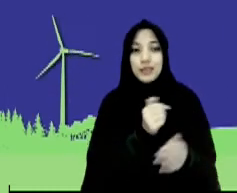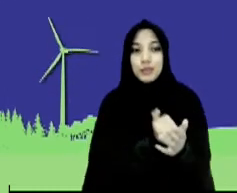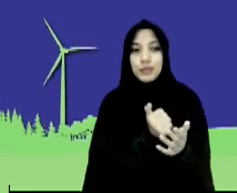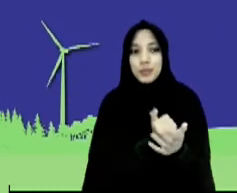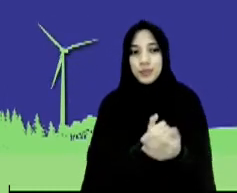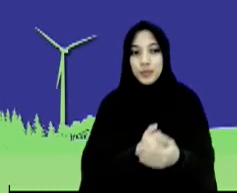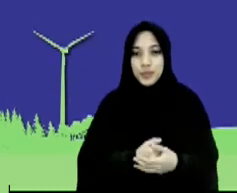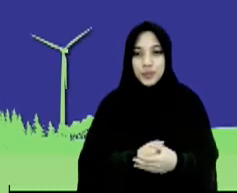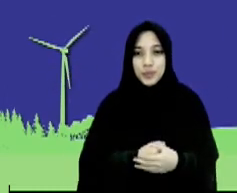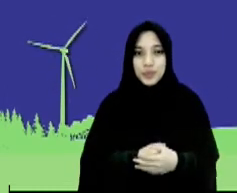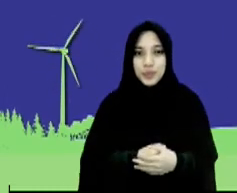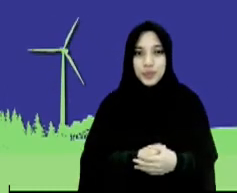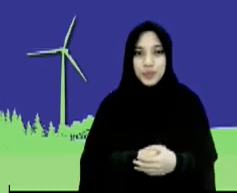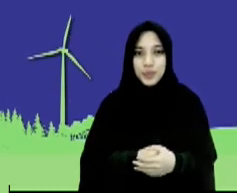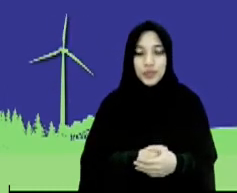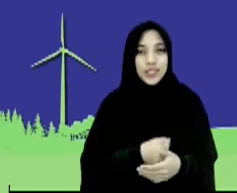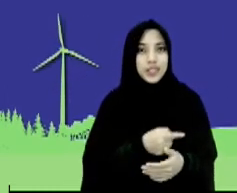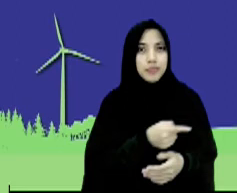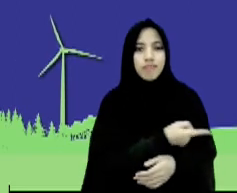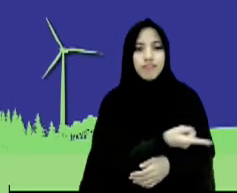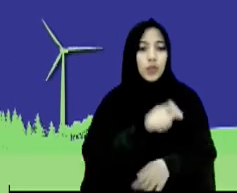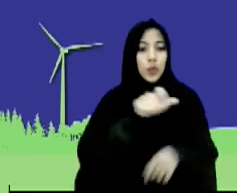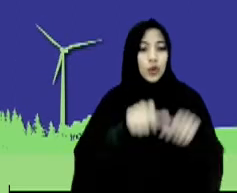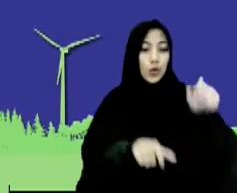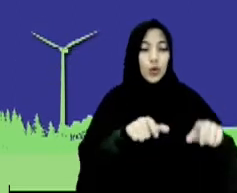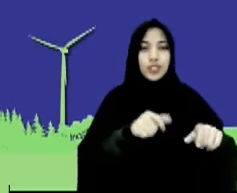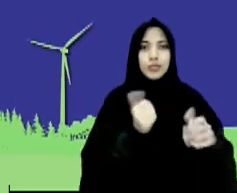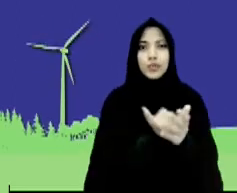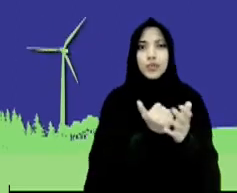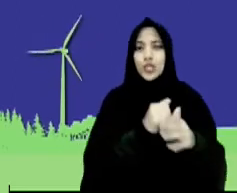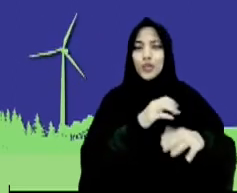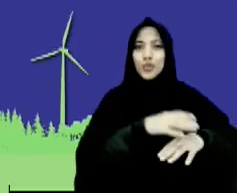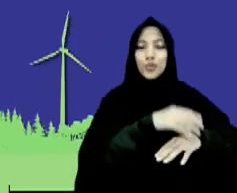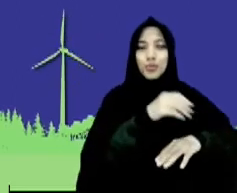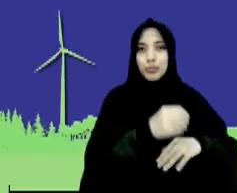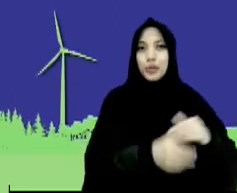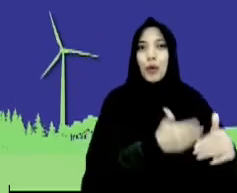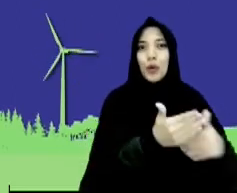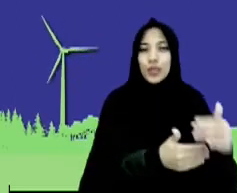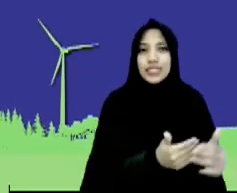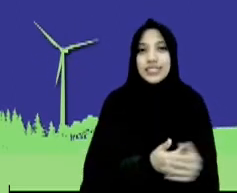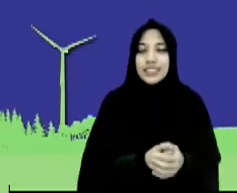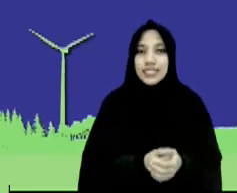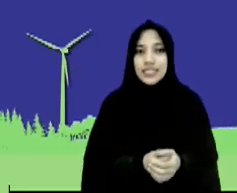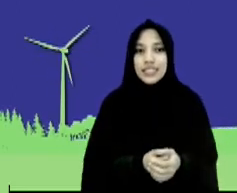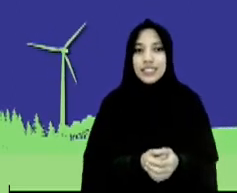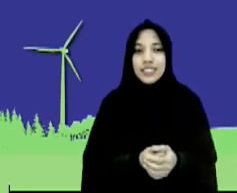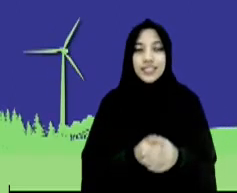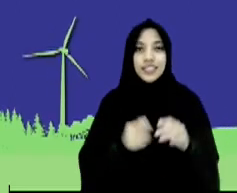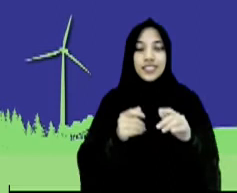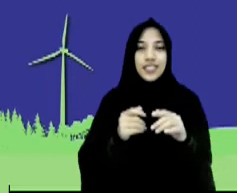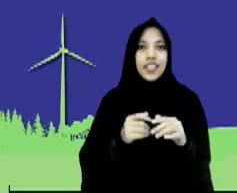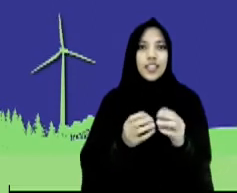eh sources untuk apakah as you know eh apa namanya bahan seaweed itu ya Selain